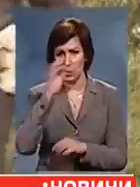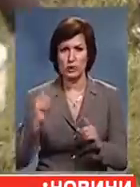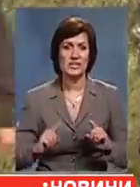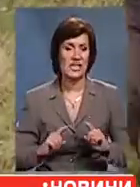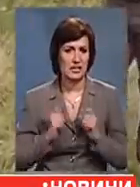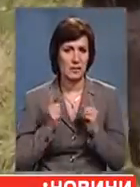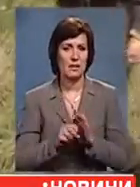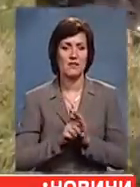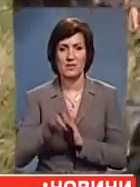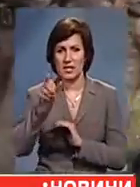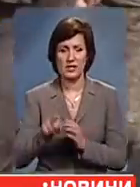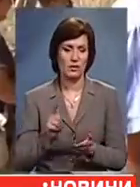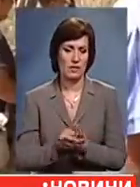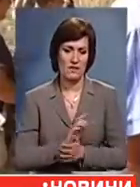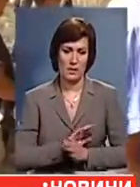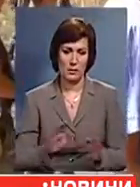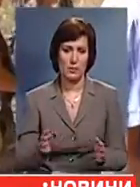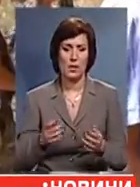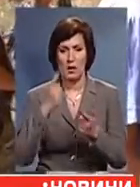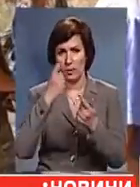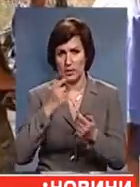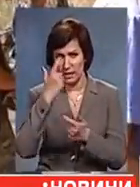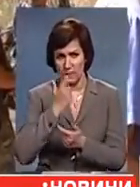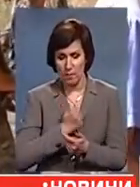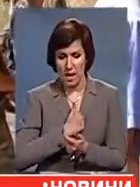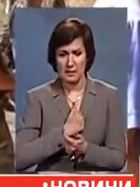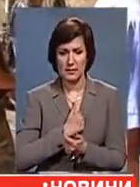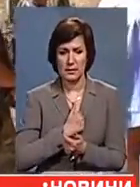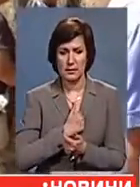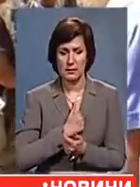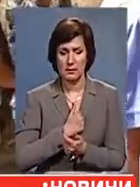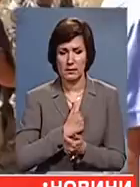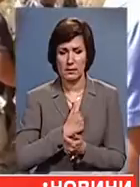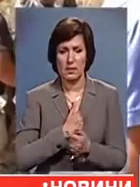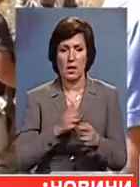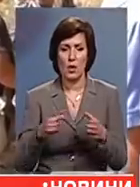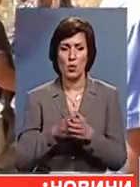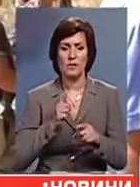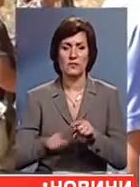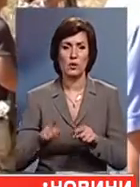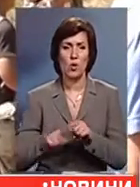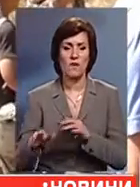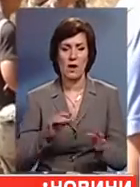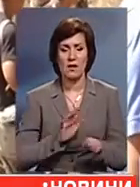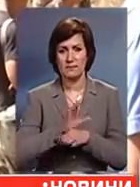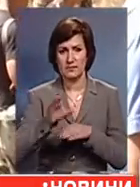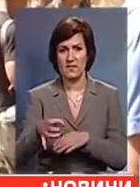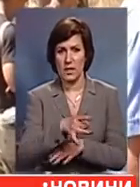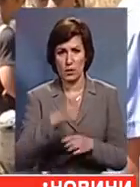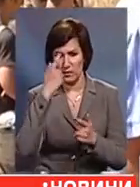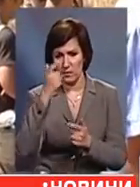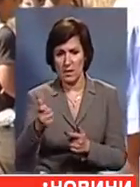затримати арештанта-втікача не вдалося. По отриманні інформації зразу ж групи швидкого реагування виділялися в той район, і